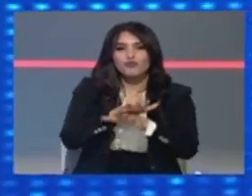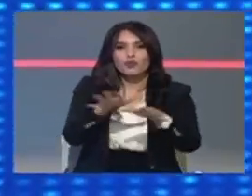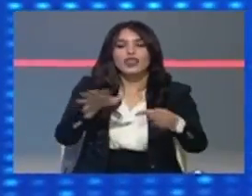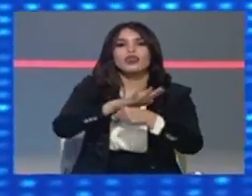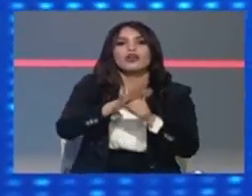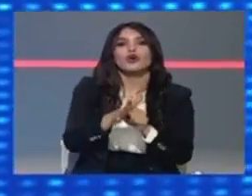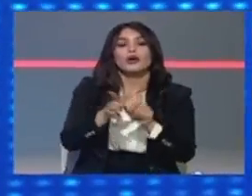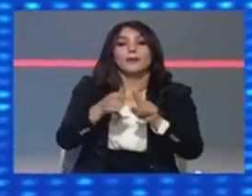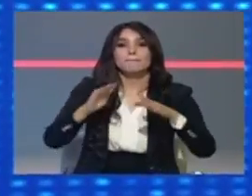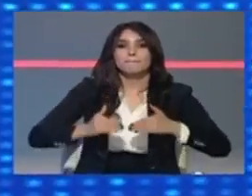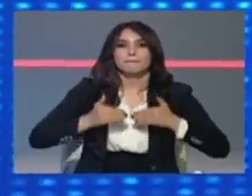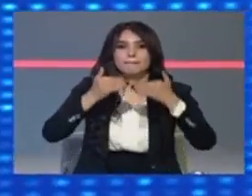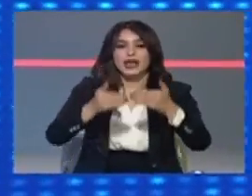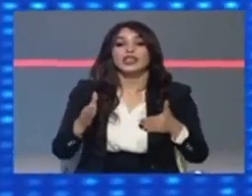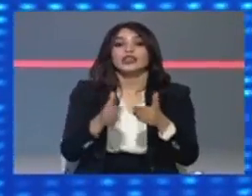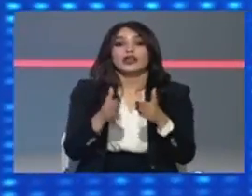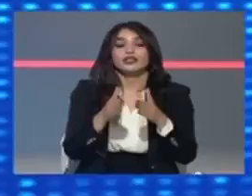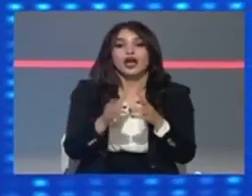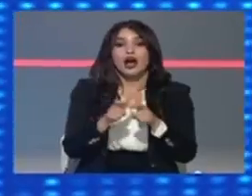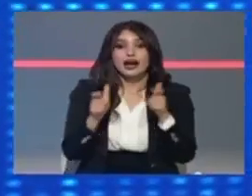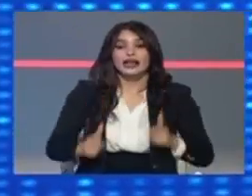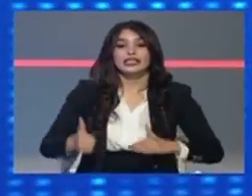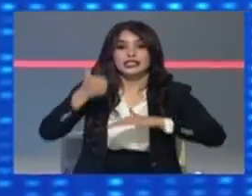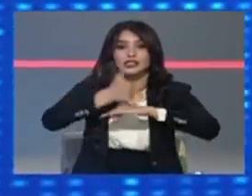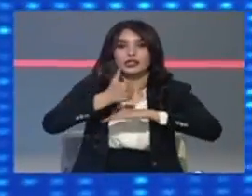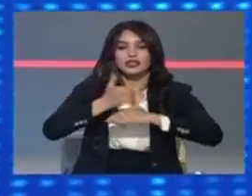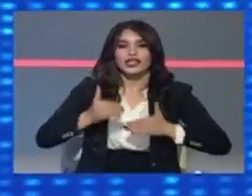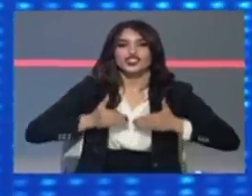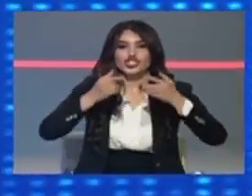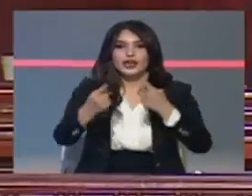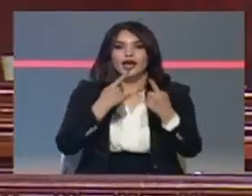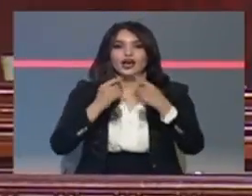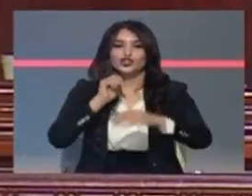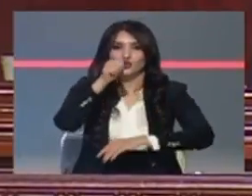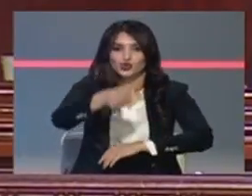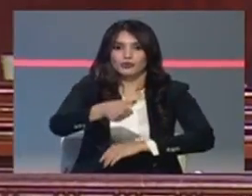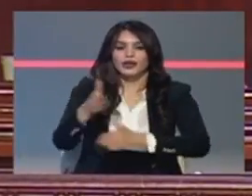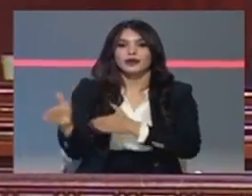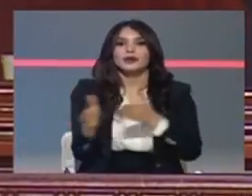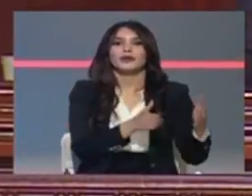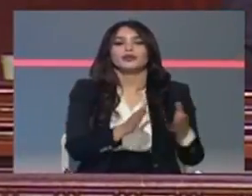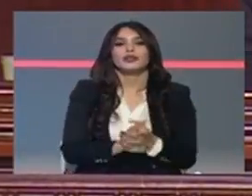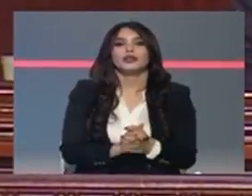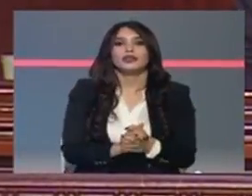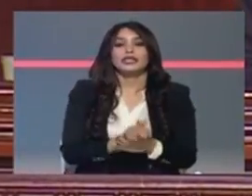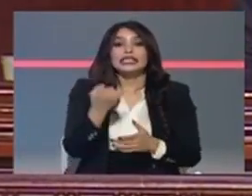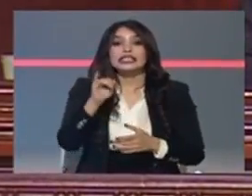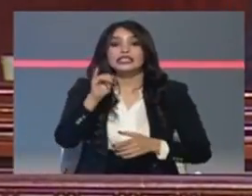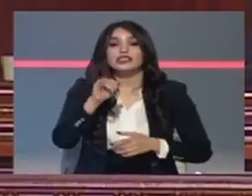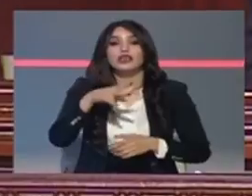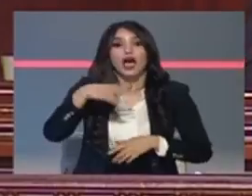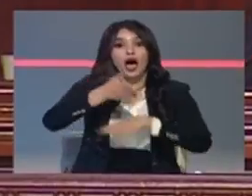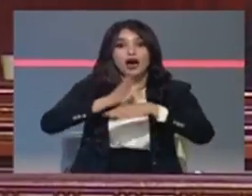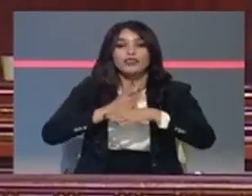كورونا بعد طلب رئيس الحكومة تأجيل النقاش إلى يوم الغد. الفرز إذا كان حضرت نتائج